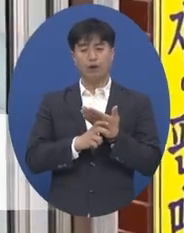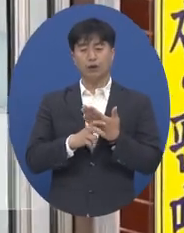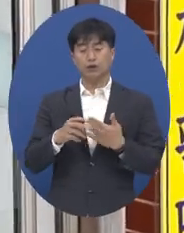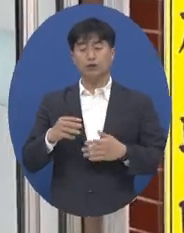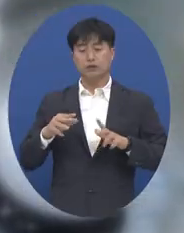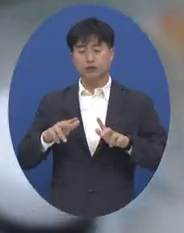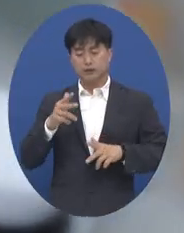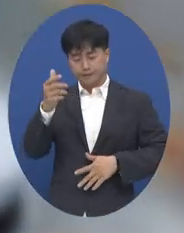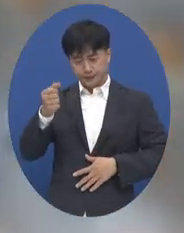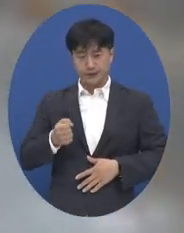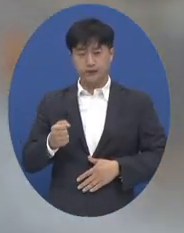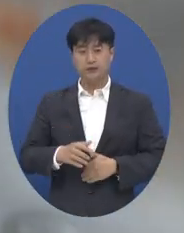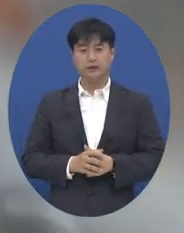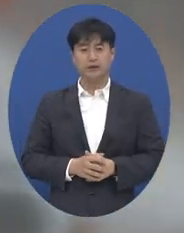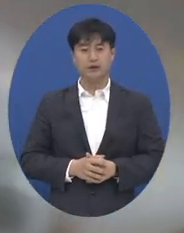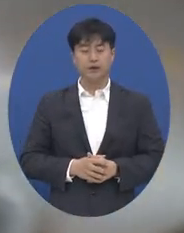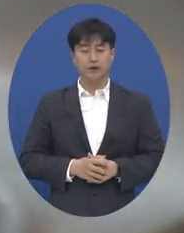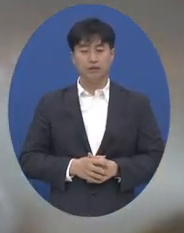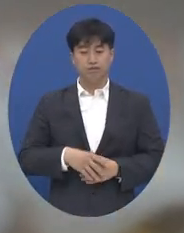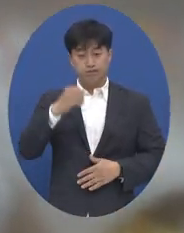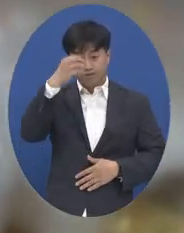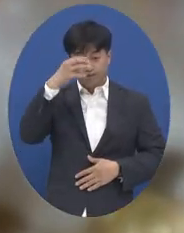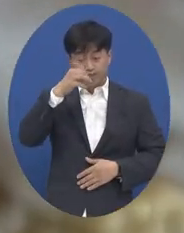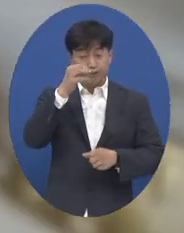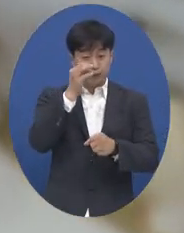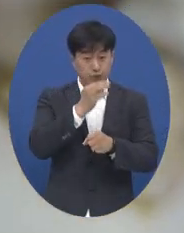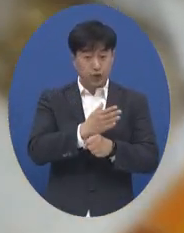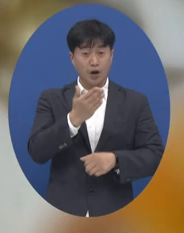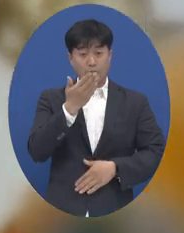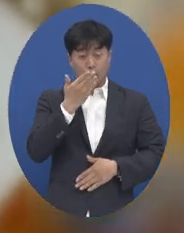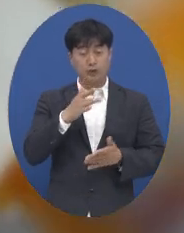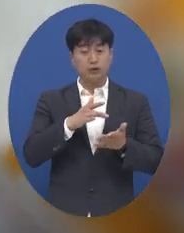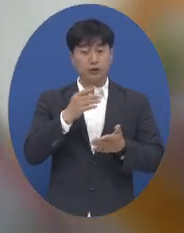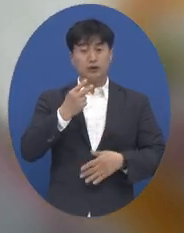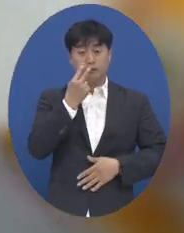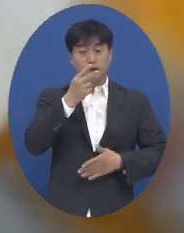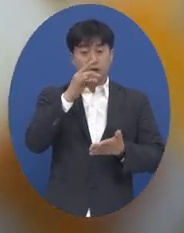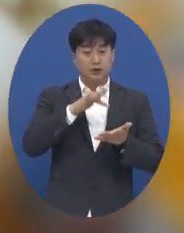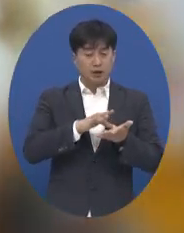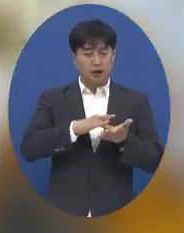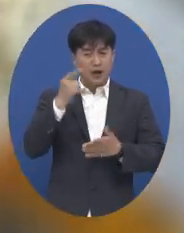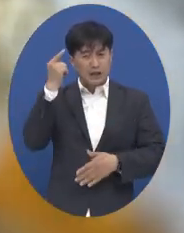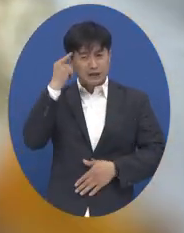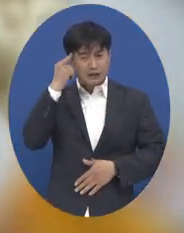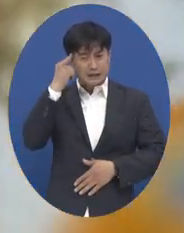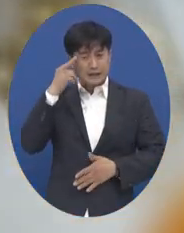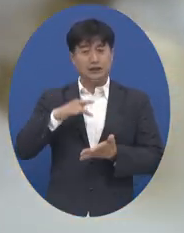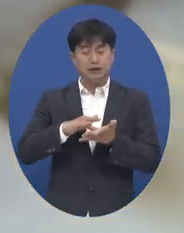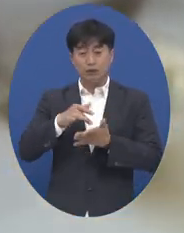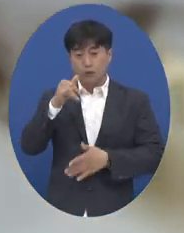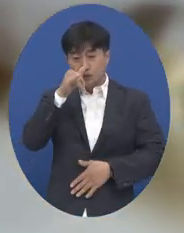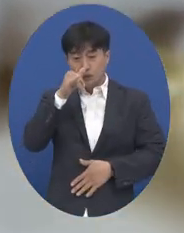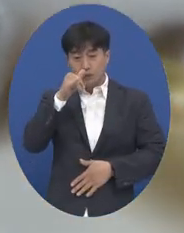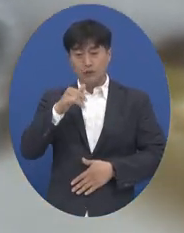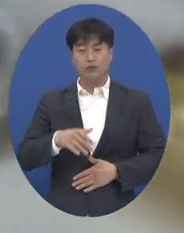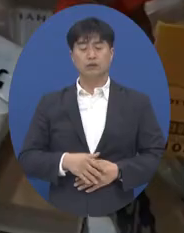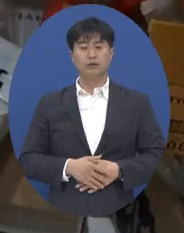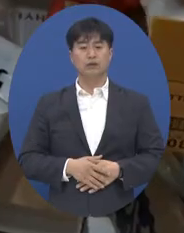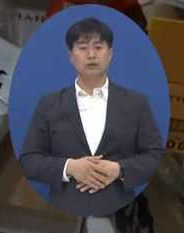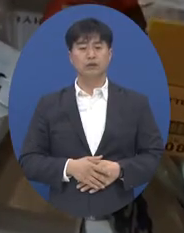그러면 심지어 무심코 사 먹는 감기약에 향정신성 의약품이 들어간 곳도